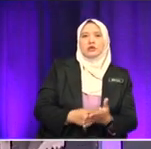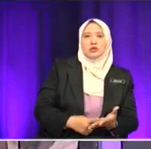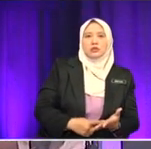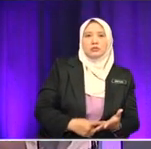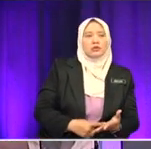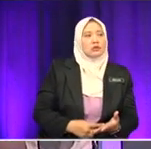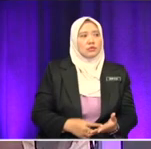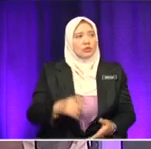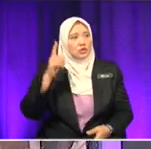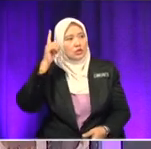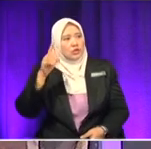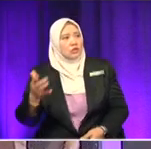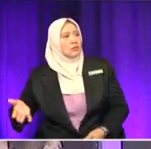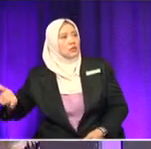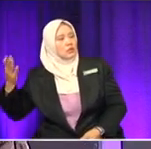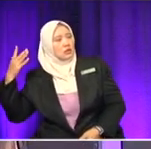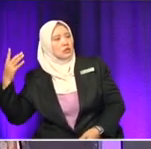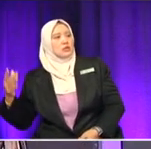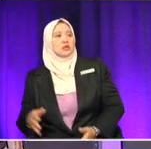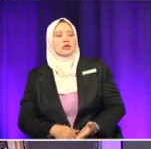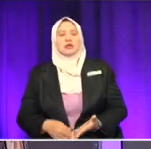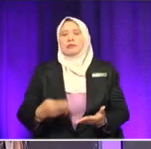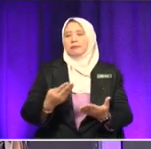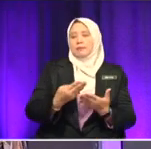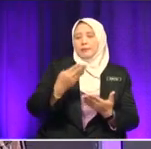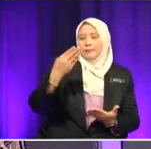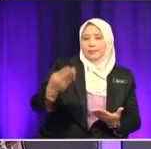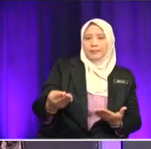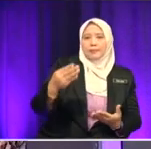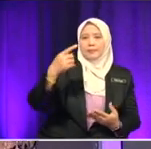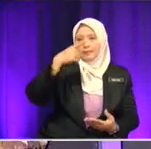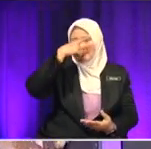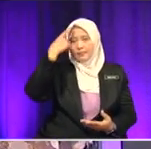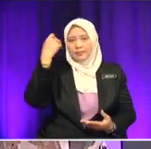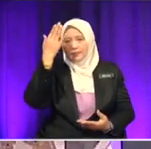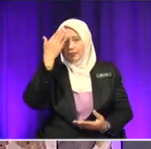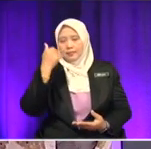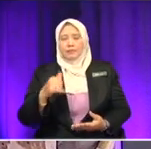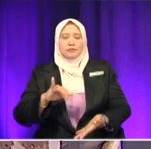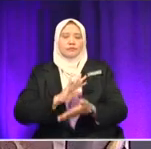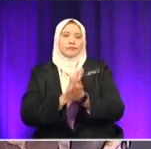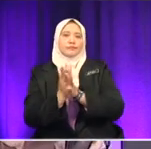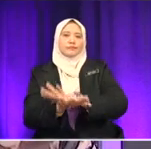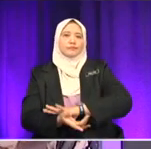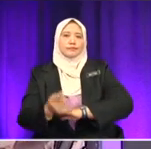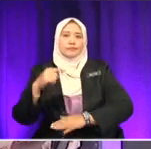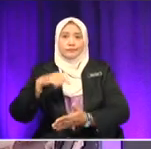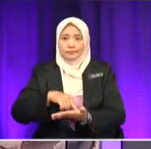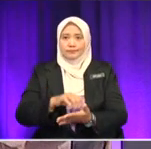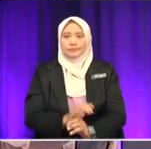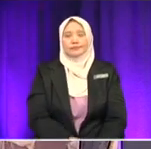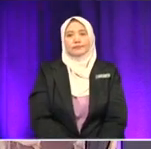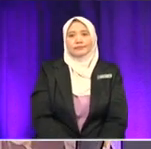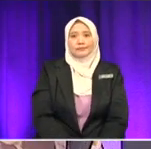bahagian belakang kita berikan sebab kenapa kita nampak keadaan eksperimen itu begitu. Okey, mari kita lihat siapa nak